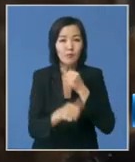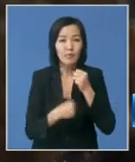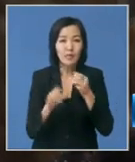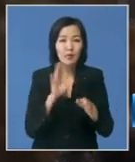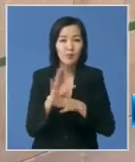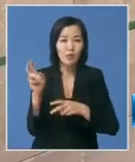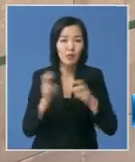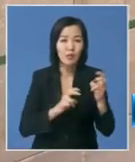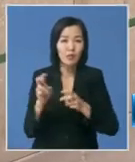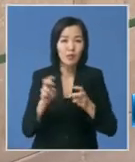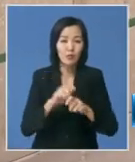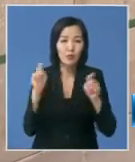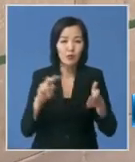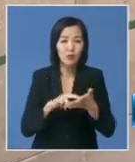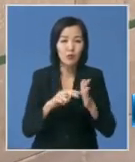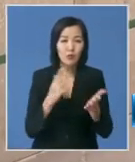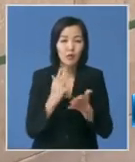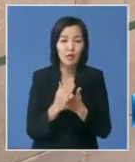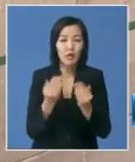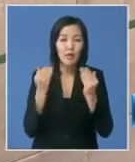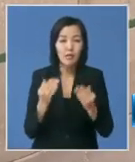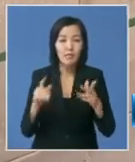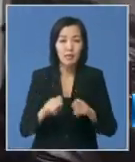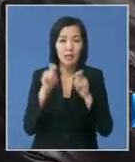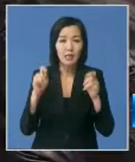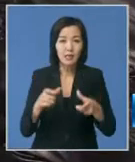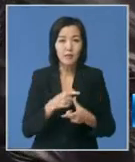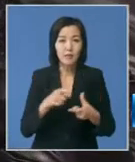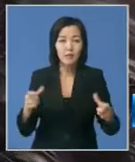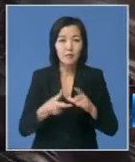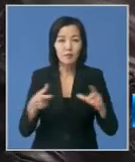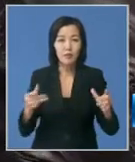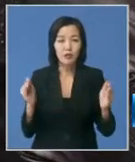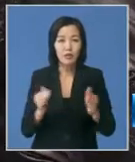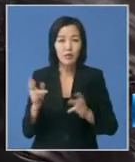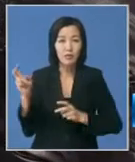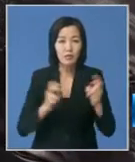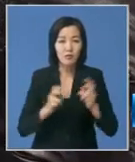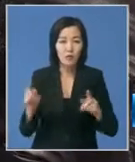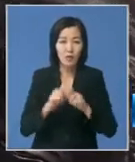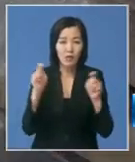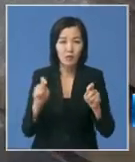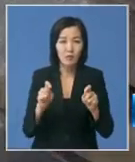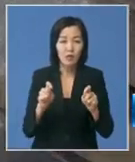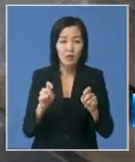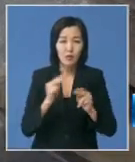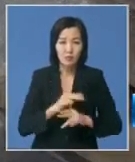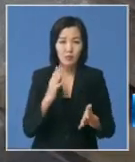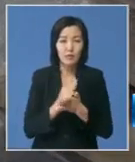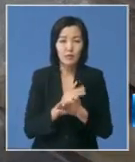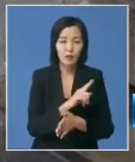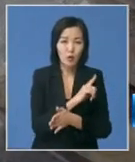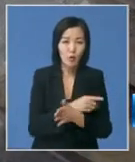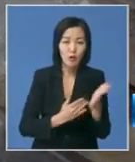ашуды жоспарлаған екен. Бүгінде ойы жүзеге асып, кірпіш өңдейтін шағын зауытты іске қосыпты. Кәсіпорынның қуаты